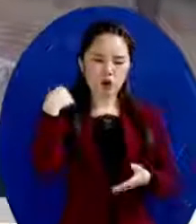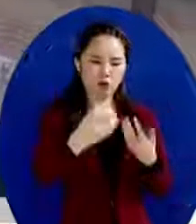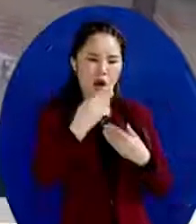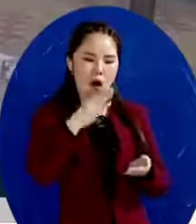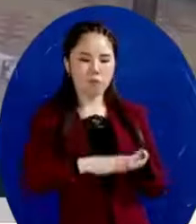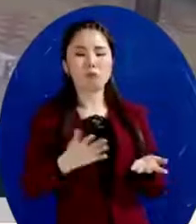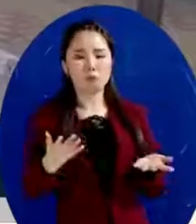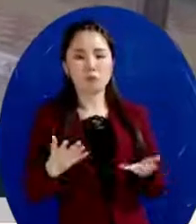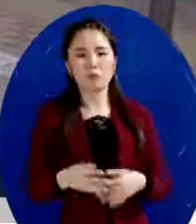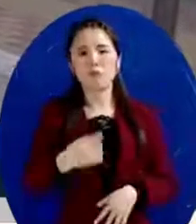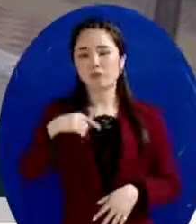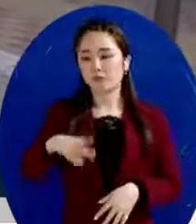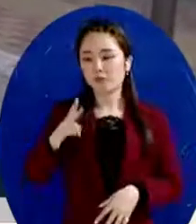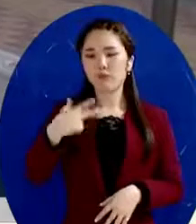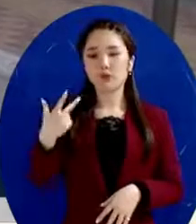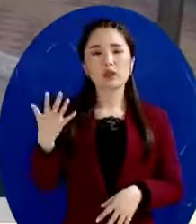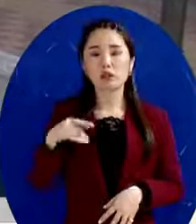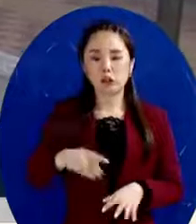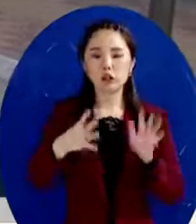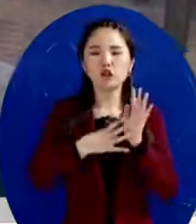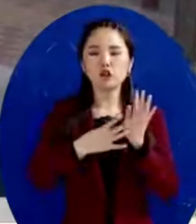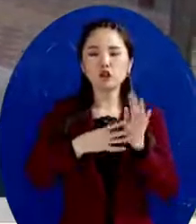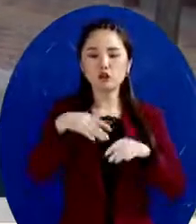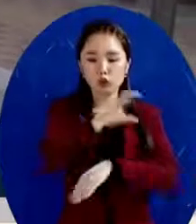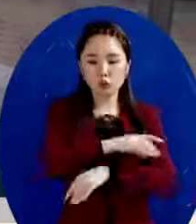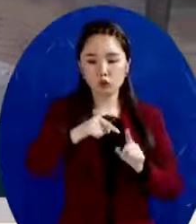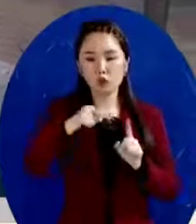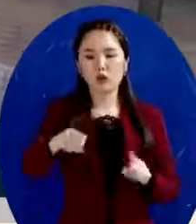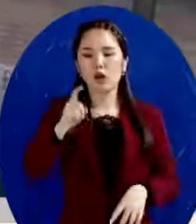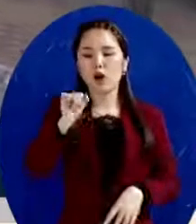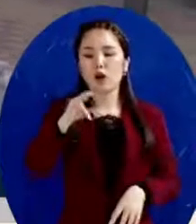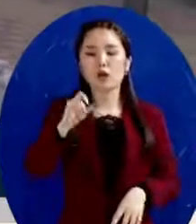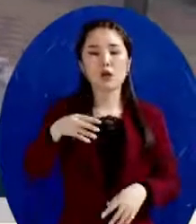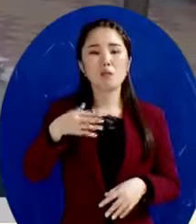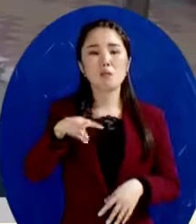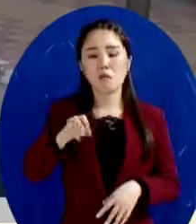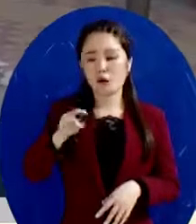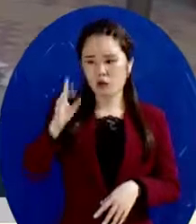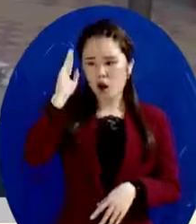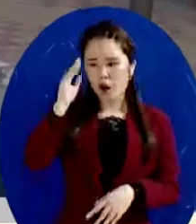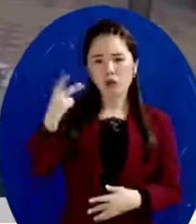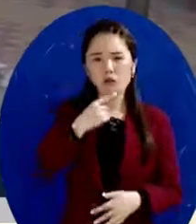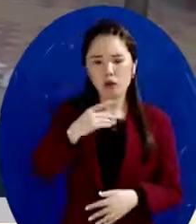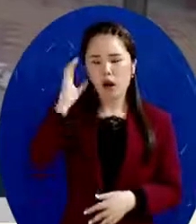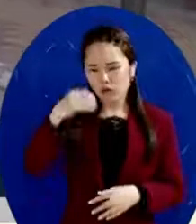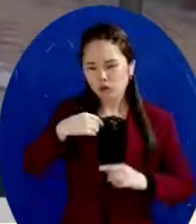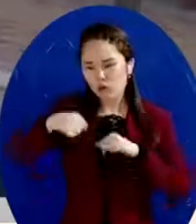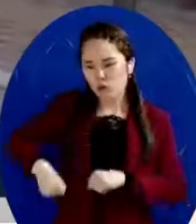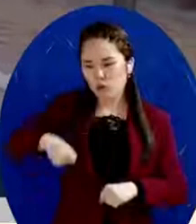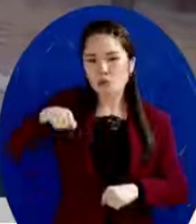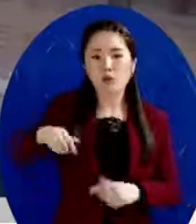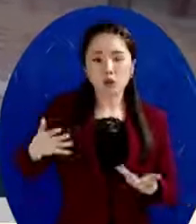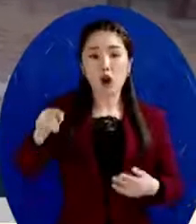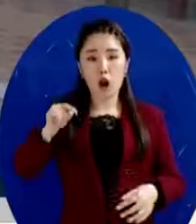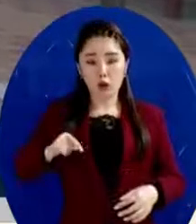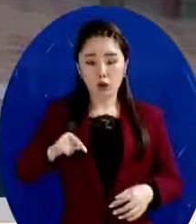энэ 23 яг энэ нь болохоор 9-р сургууль харилцаг ханы материал эцэд. Тэгээ асар хол бид нар автобусаар хөргөж ярьж өгдөг. Айгүй хүндрэлтэй байсан. Тэгээ одоо